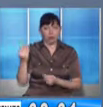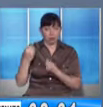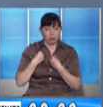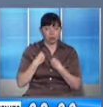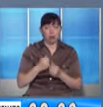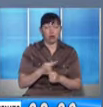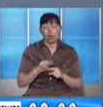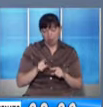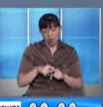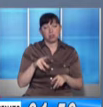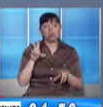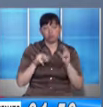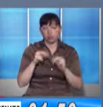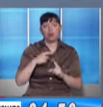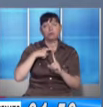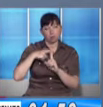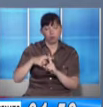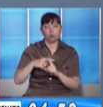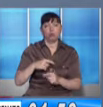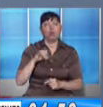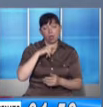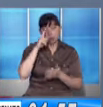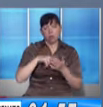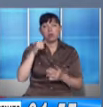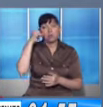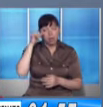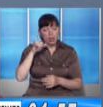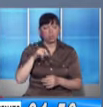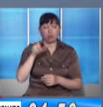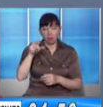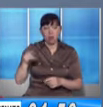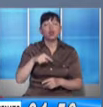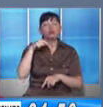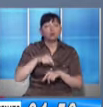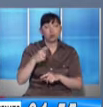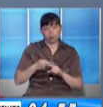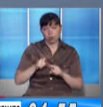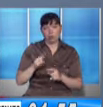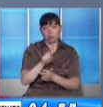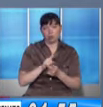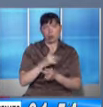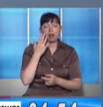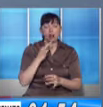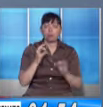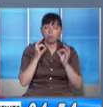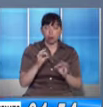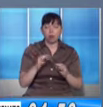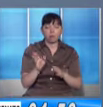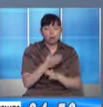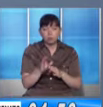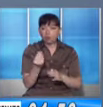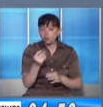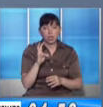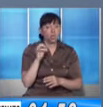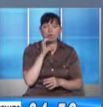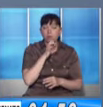aceasta este o realizare frumoasă și credeți-mă că bălțenii simt această schimbare. Când eficient gestionezi banii și nu